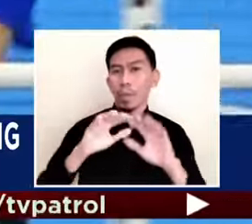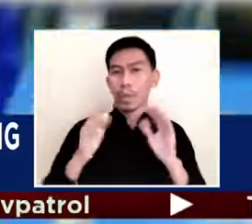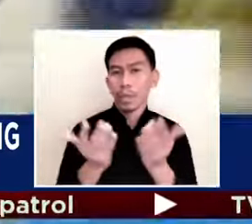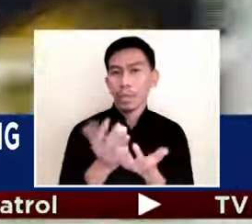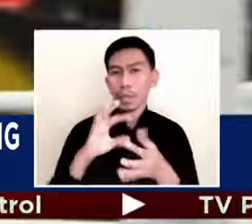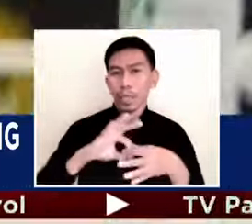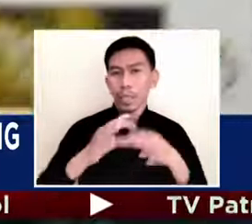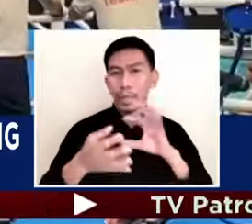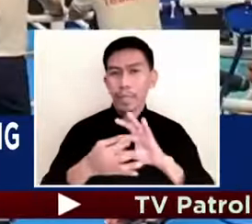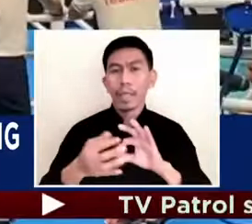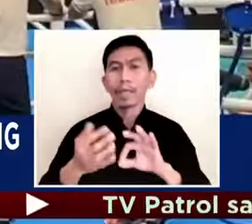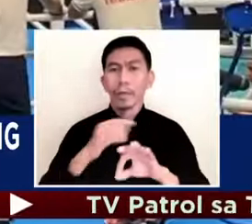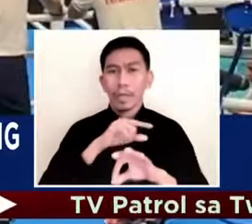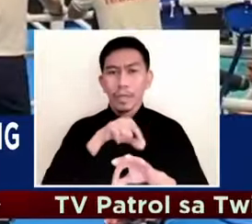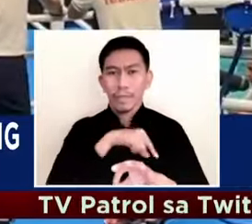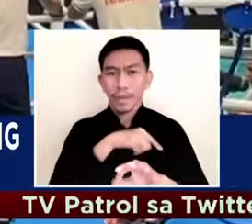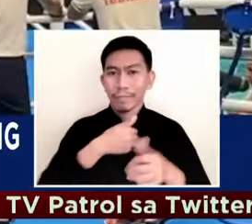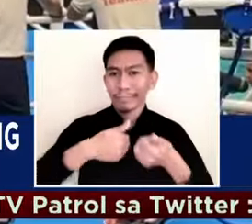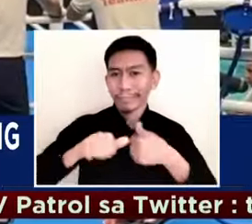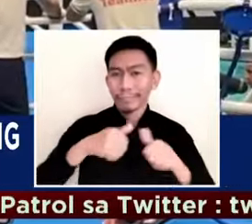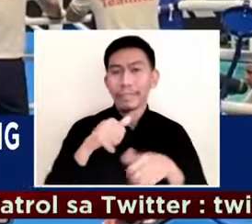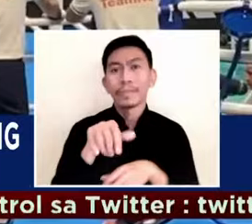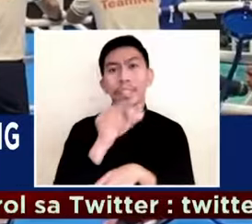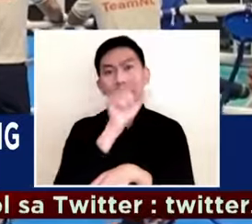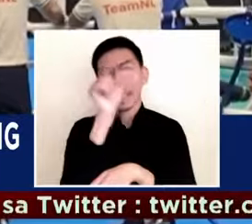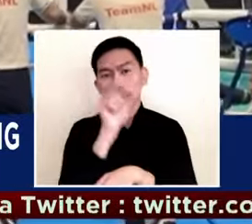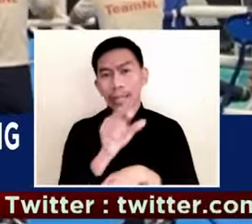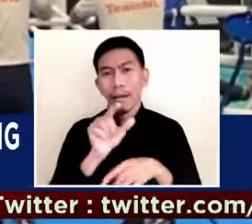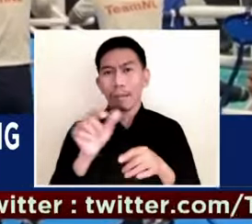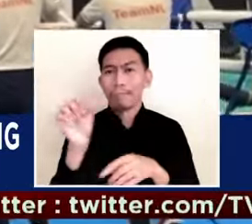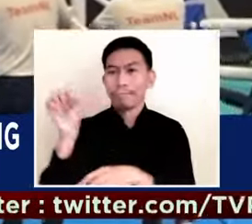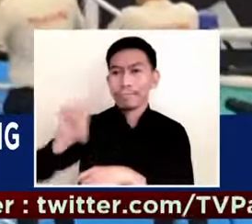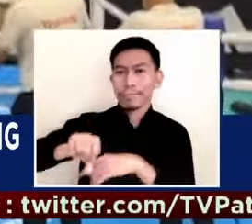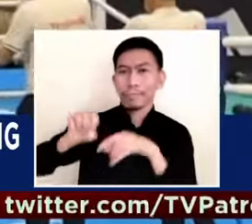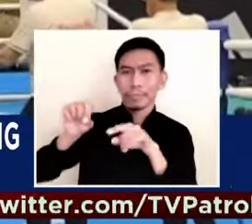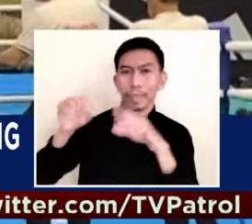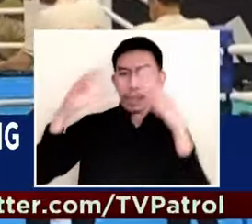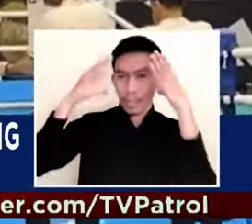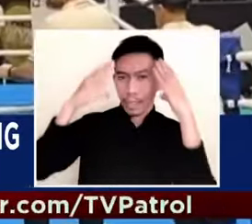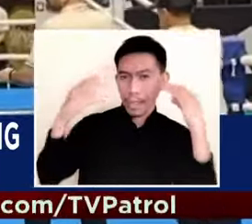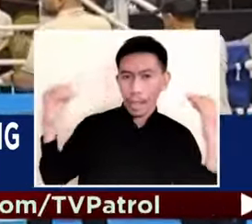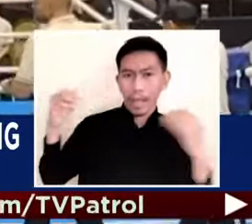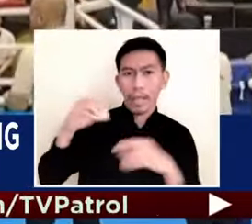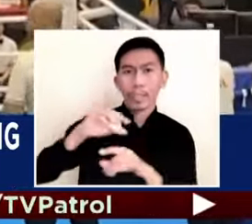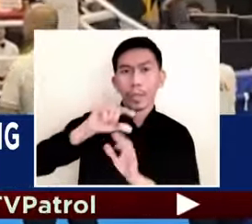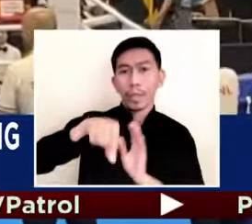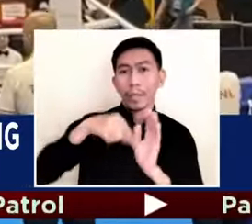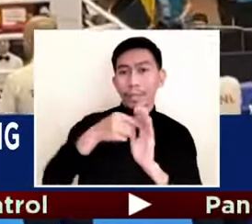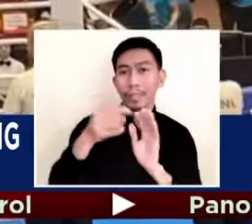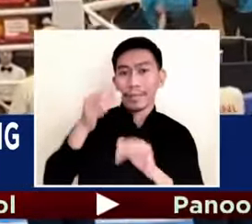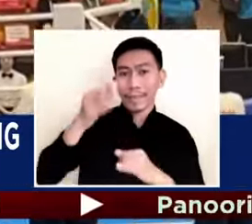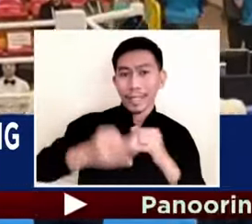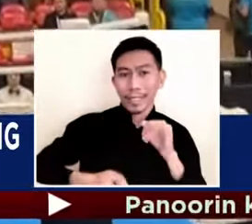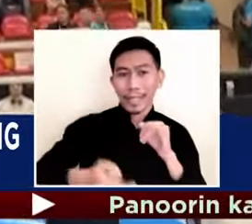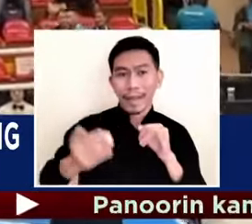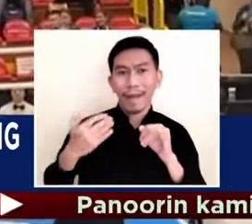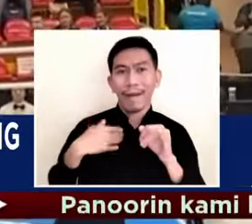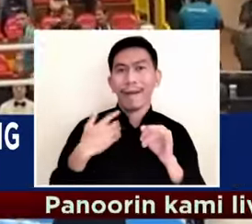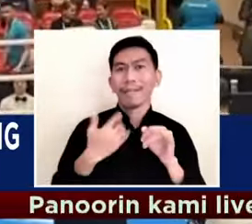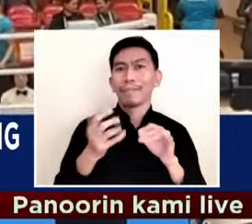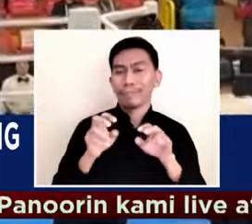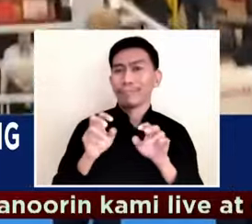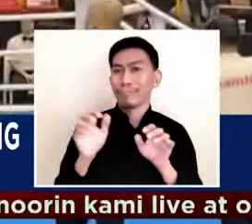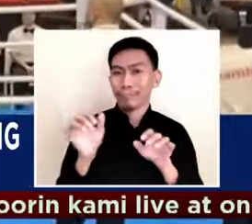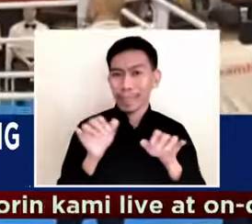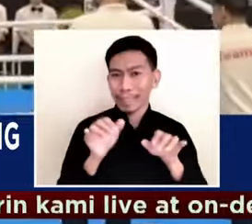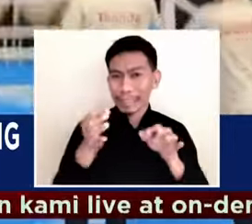sa Italy. Ito'y matapos niyang talunin ang pambato ng The Netherlands sa quarterfinals sa pamamagitan ng unanimous decision.